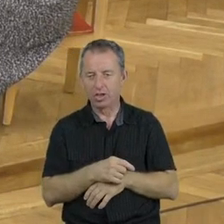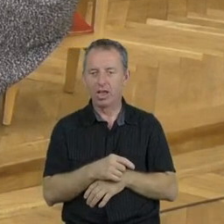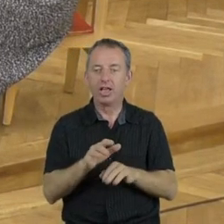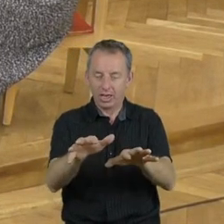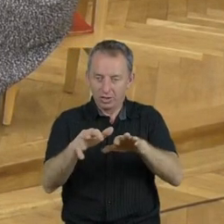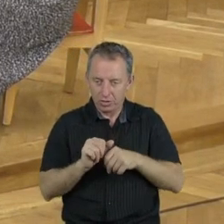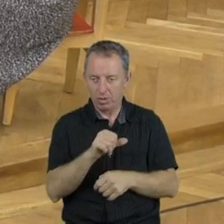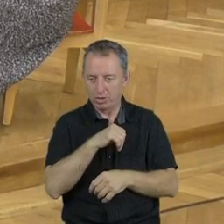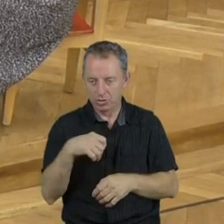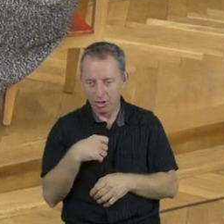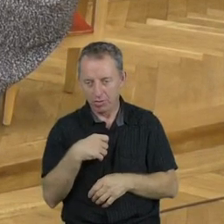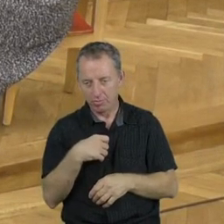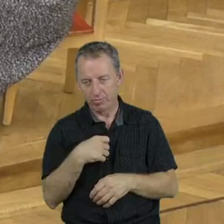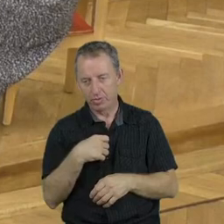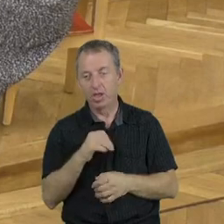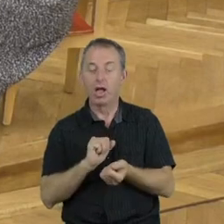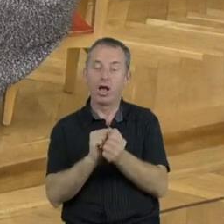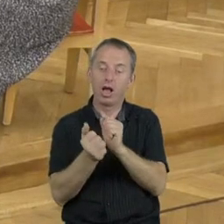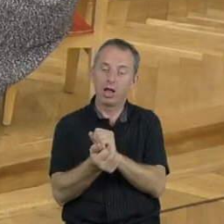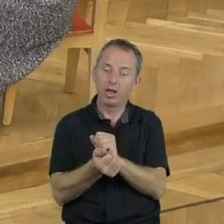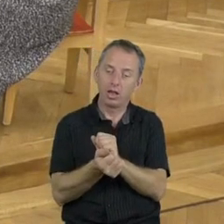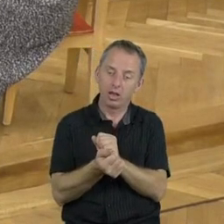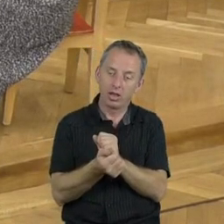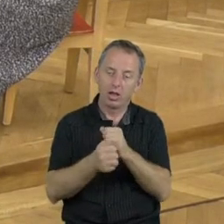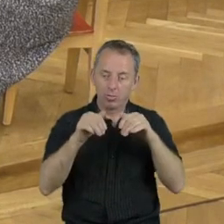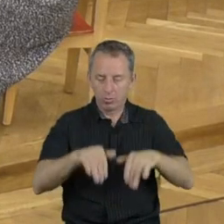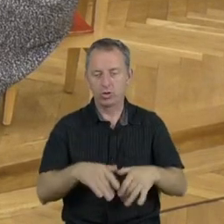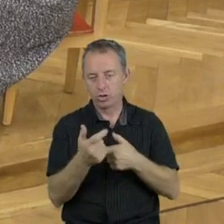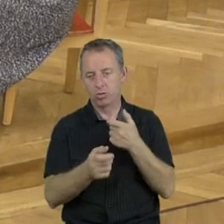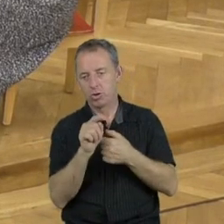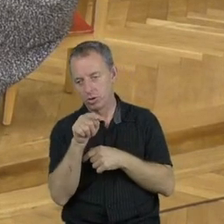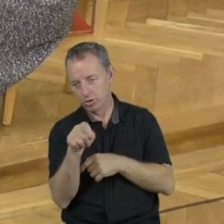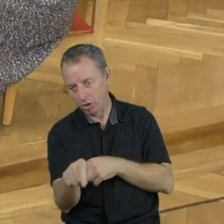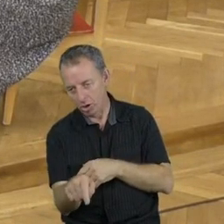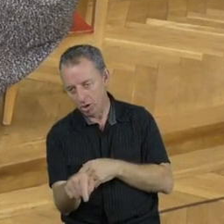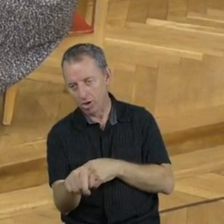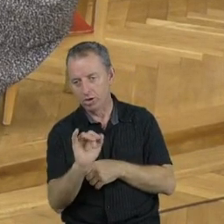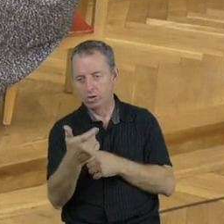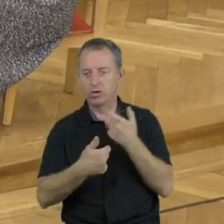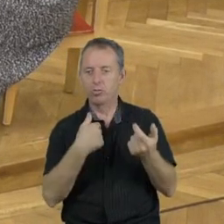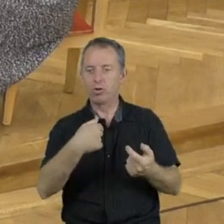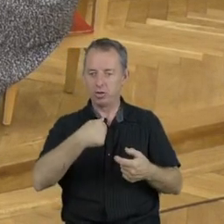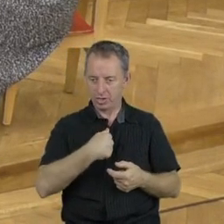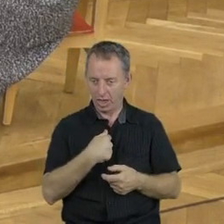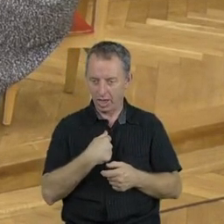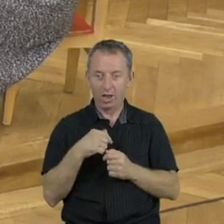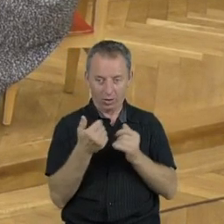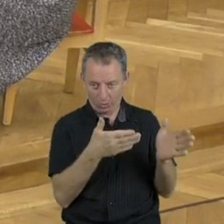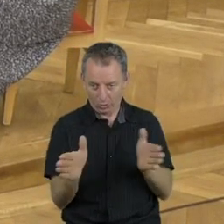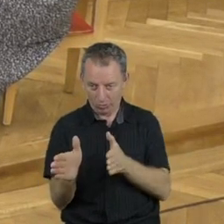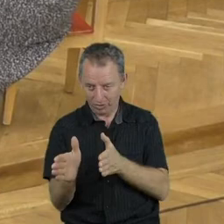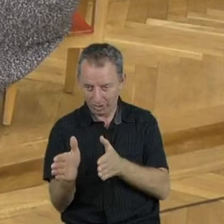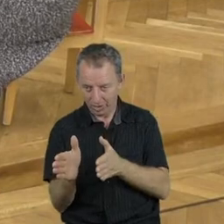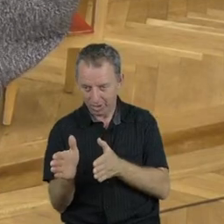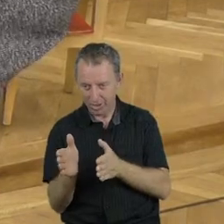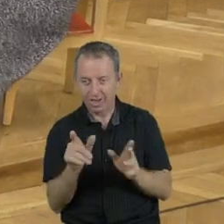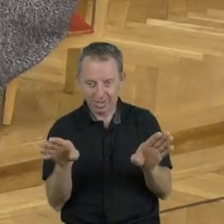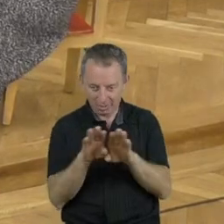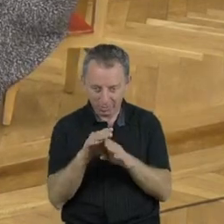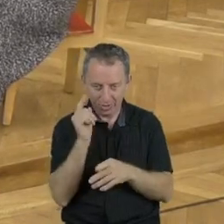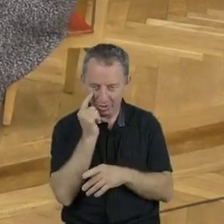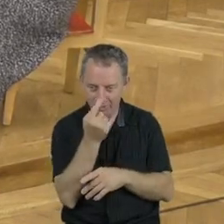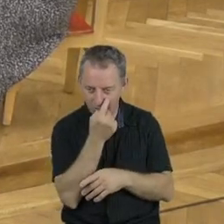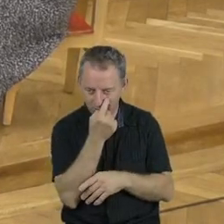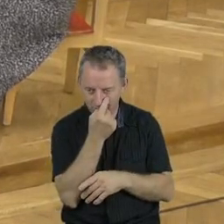się? Albo można zrobić to, co zrobię teraz ja. Jesteście gotowi? To zamknijcie oczy.